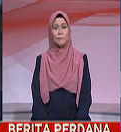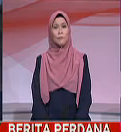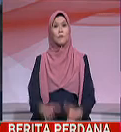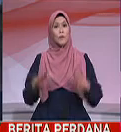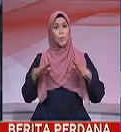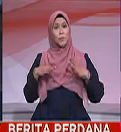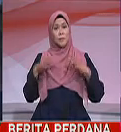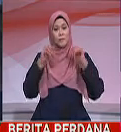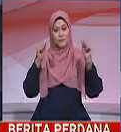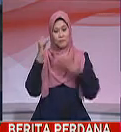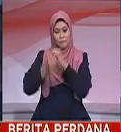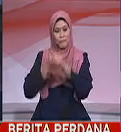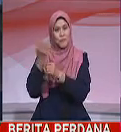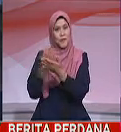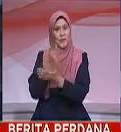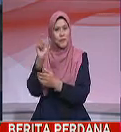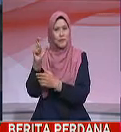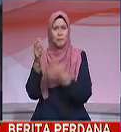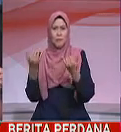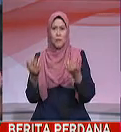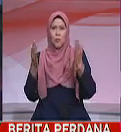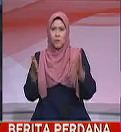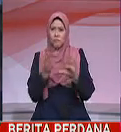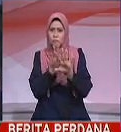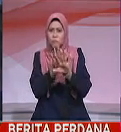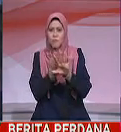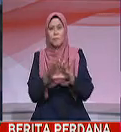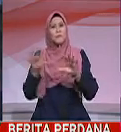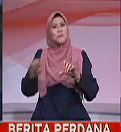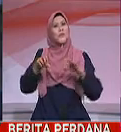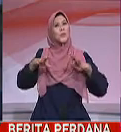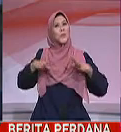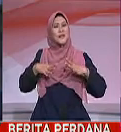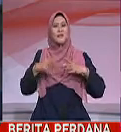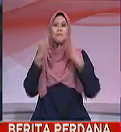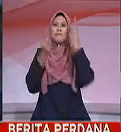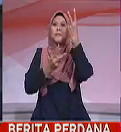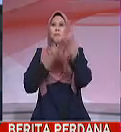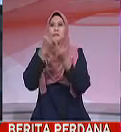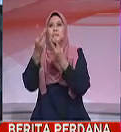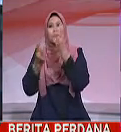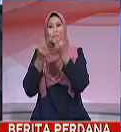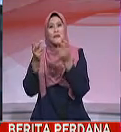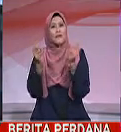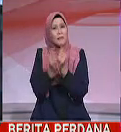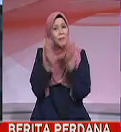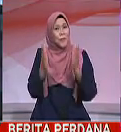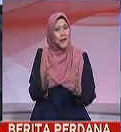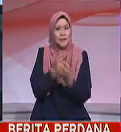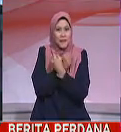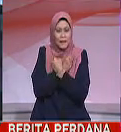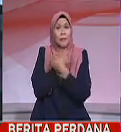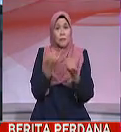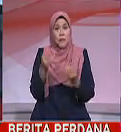Pada cuti umum mahal hijrah, orang ramai mengambil peluang untuk bercuti dan berjalan-jalan dengan orang yang tersayang. Begitu juga di ibu